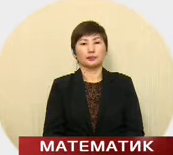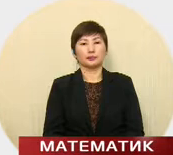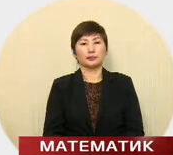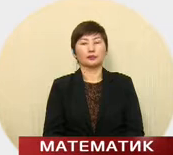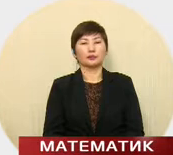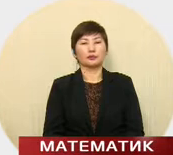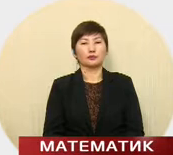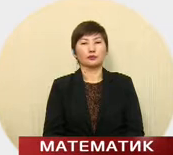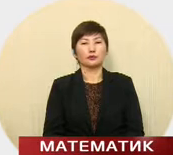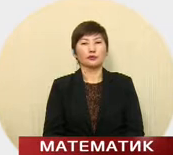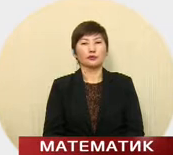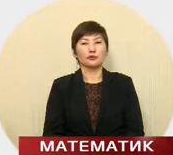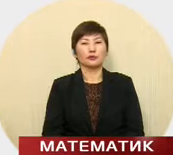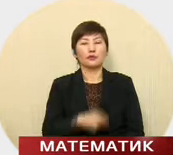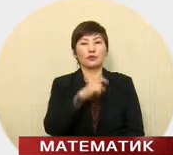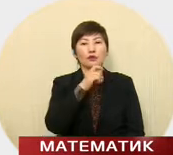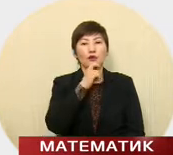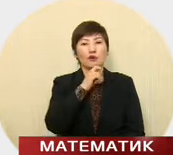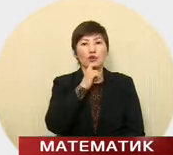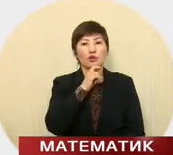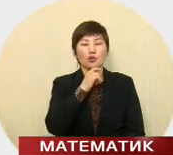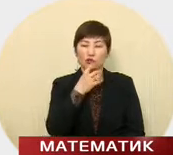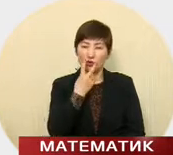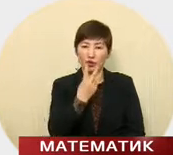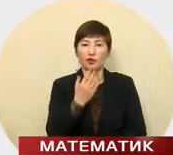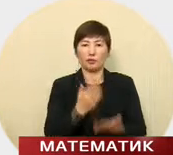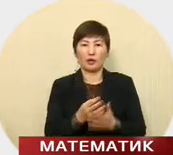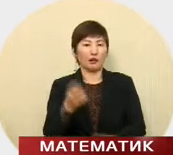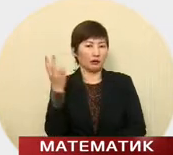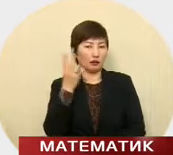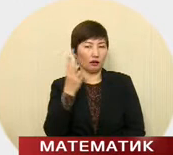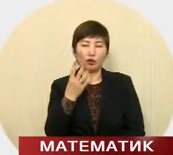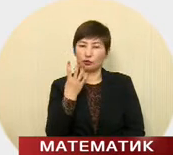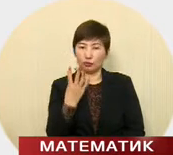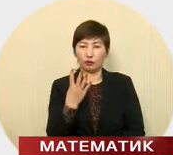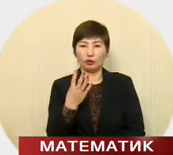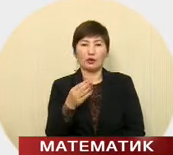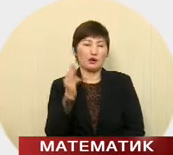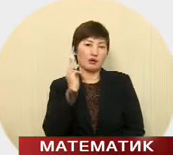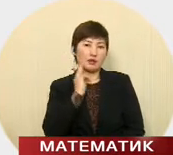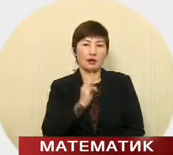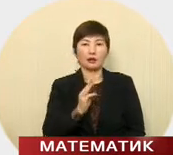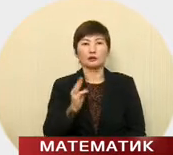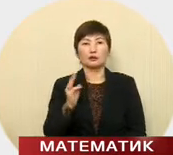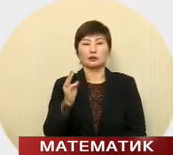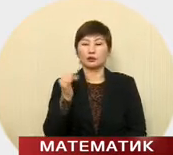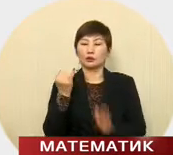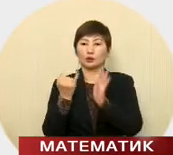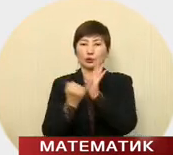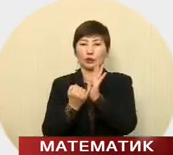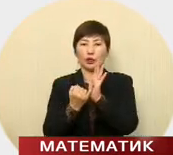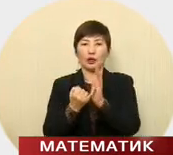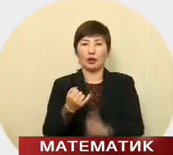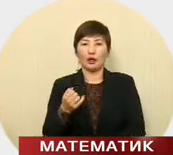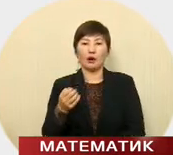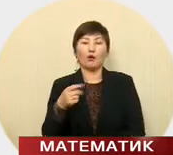хөх өнгийн савтай цэцэг маань 2 ширхэг байгаа. Ногоон өнгийн савтай цэцэг маань 4 ширхэг, шар өнгийн савтай цэцэг маань 6,